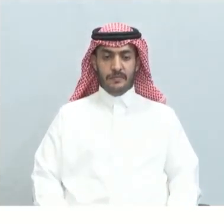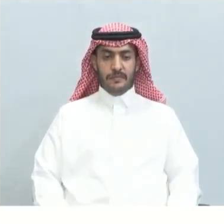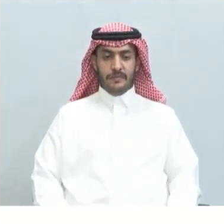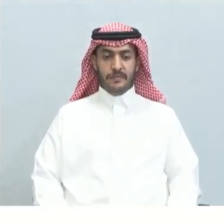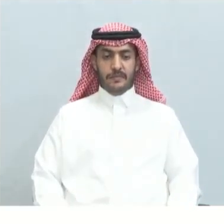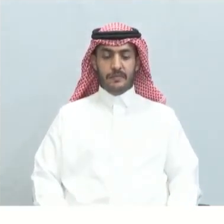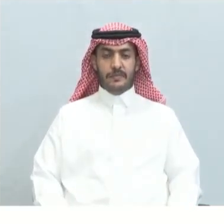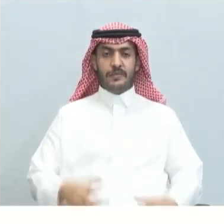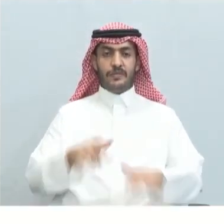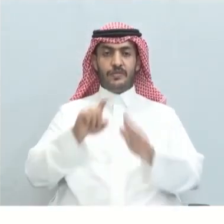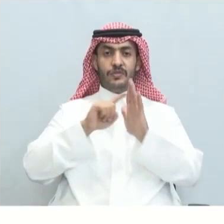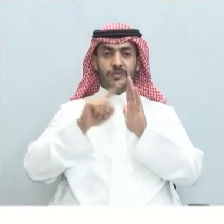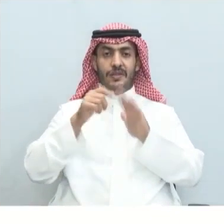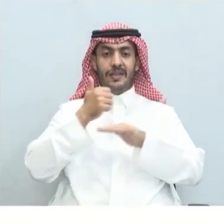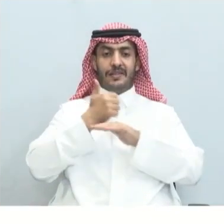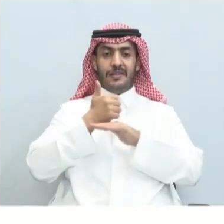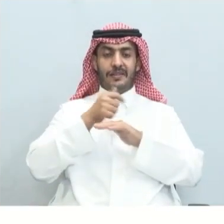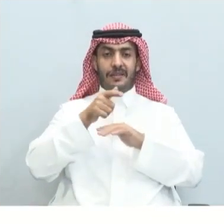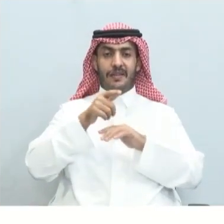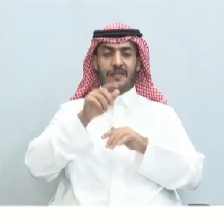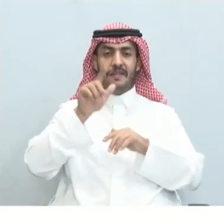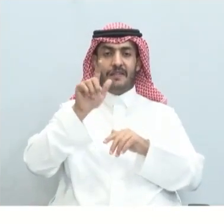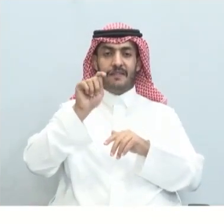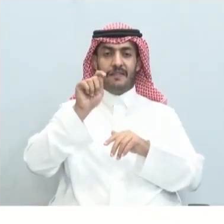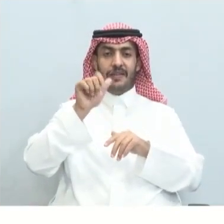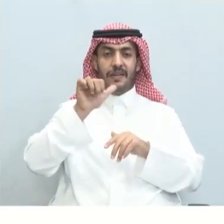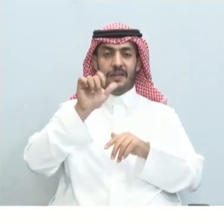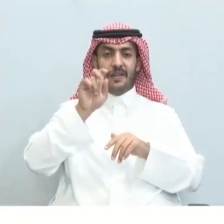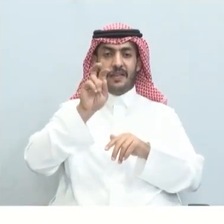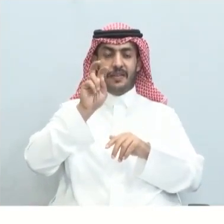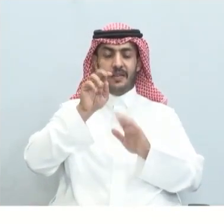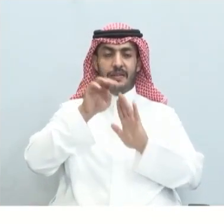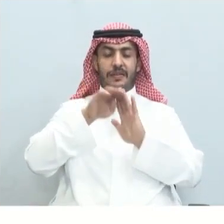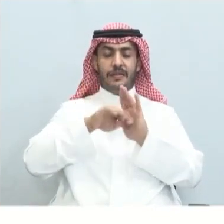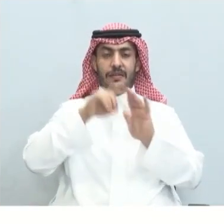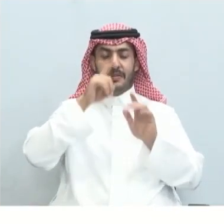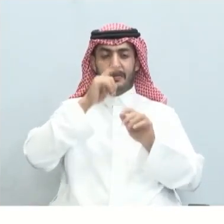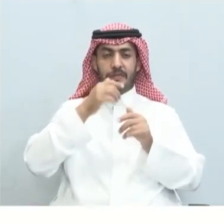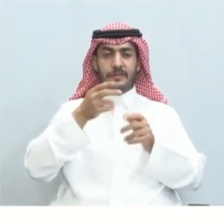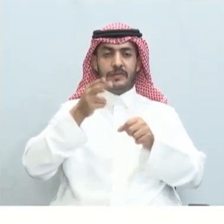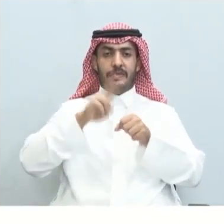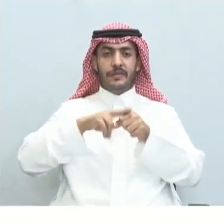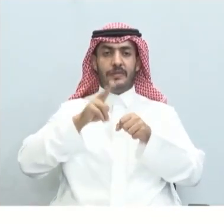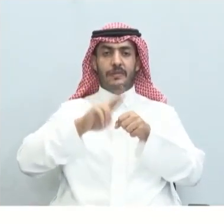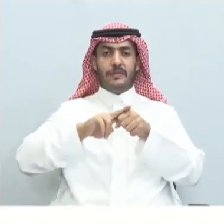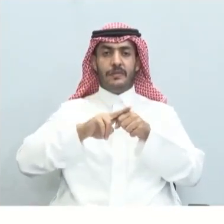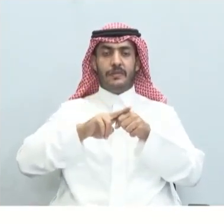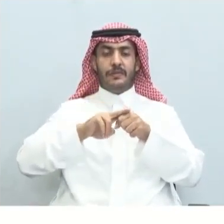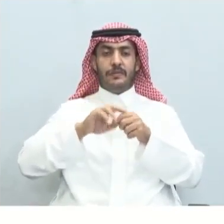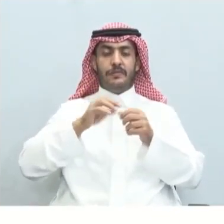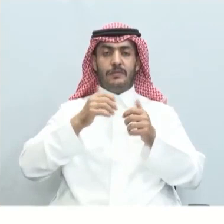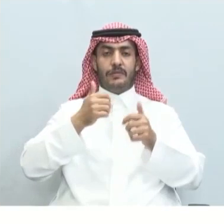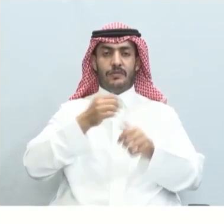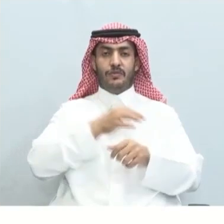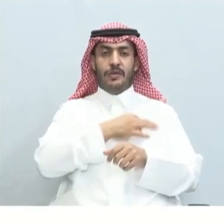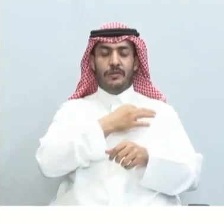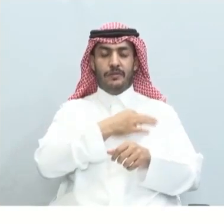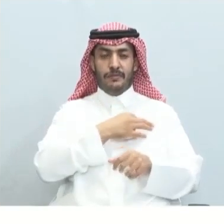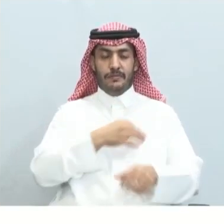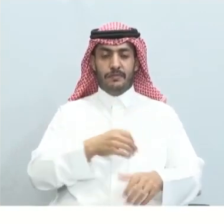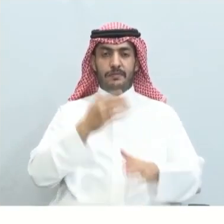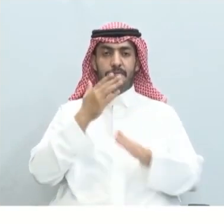شرط اساسي في الفرضيه هو ان تكرر التجربه اكثر من مره